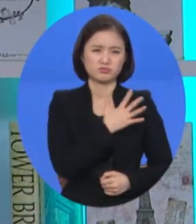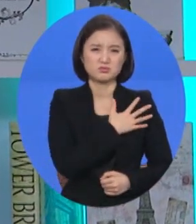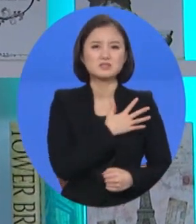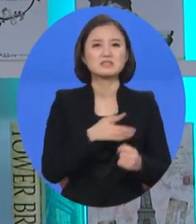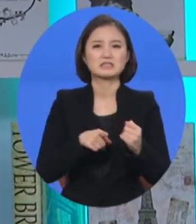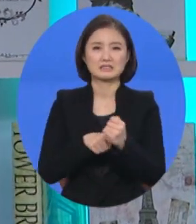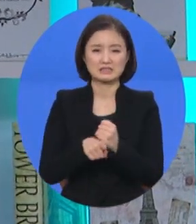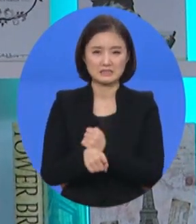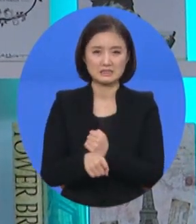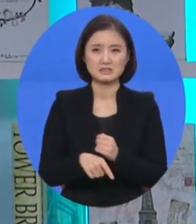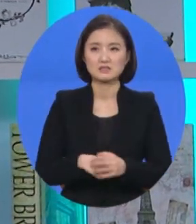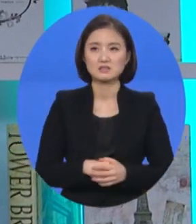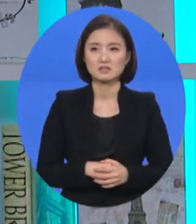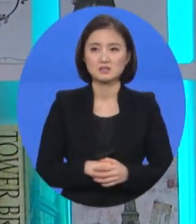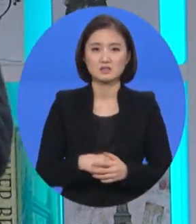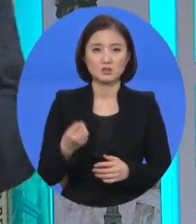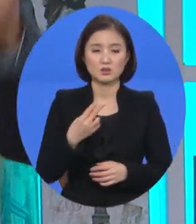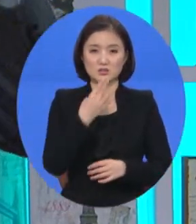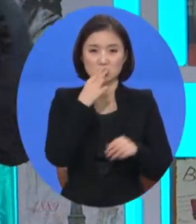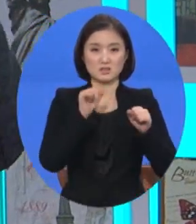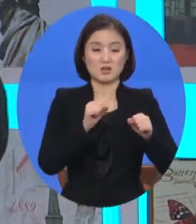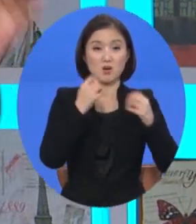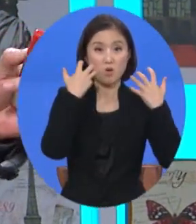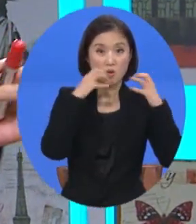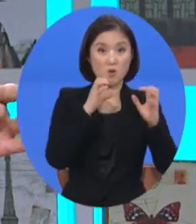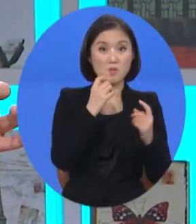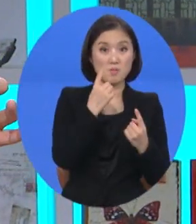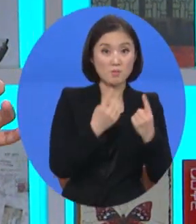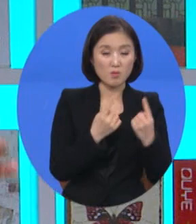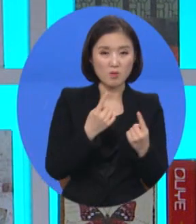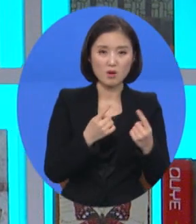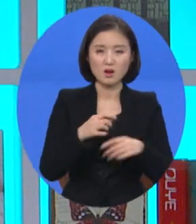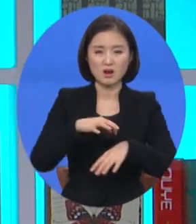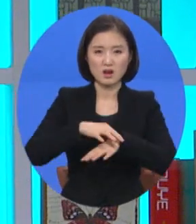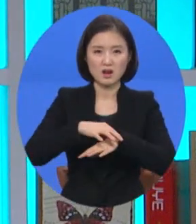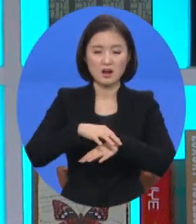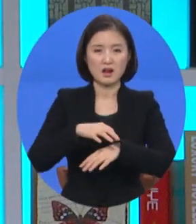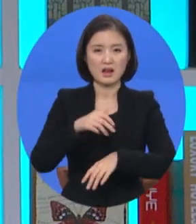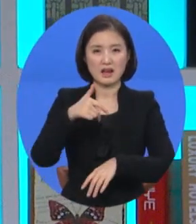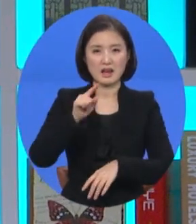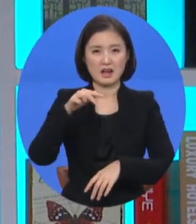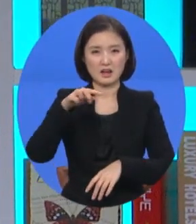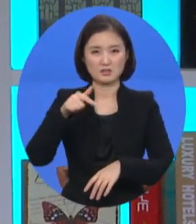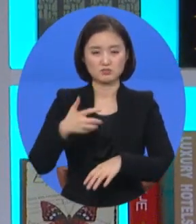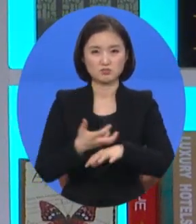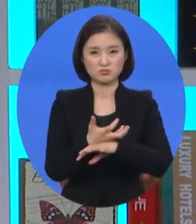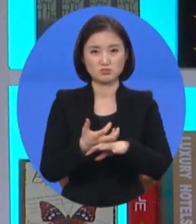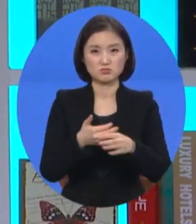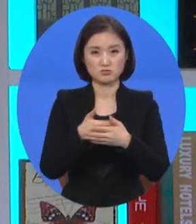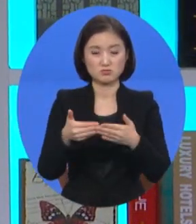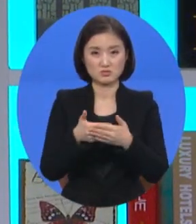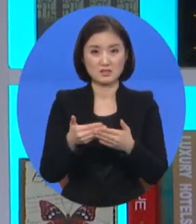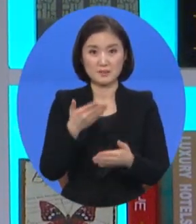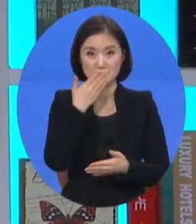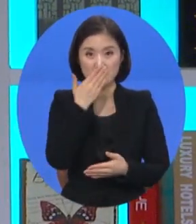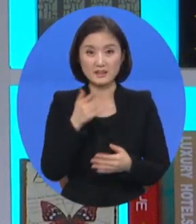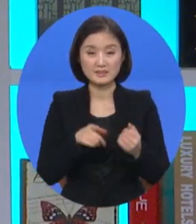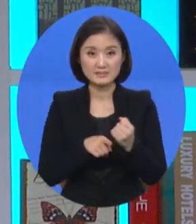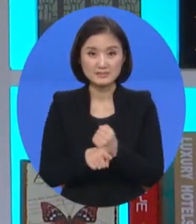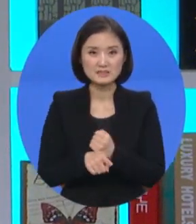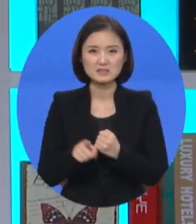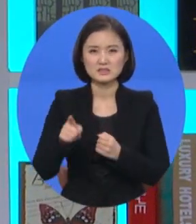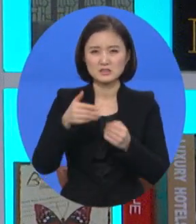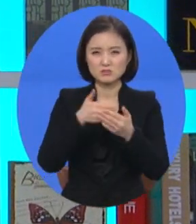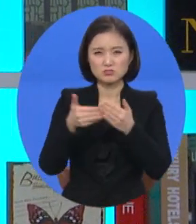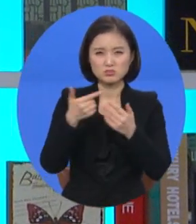수가 없습니다 또 살아있는 호랑이보다 는 가족을 그린다는 것은 그 가족의 드러나 있는 선명한 무늬를